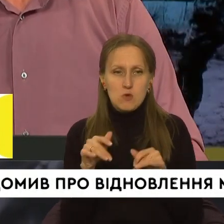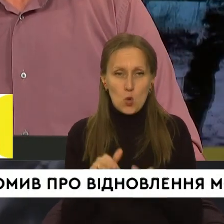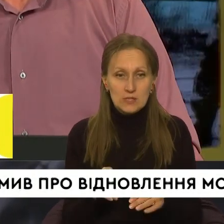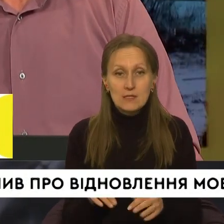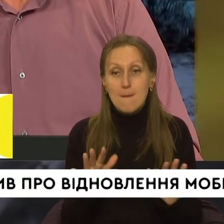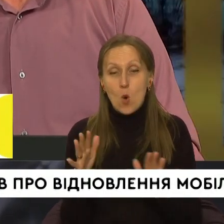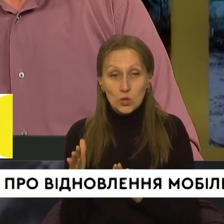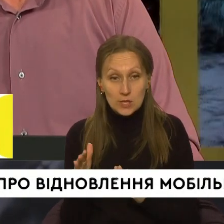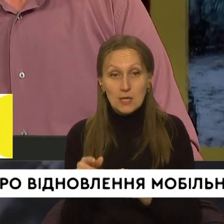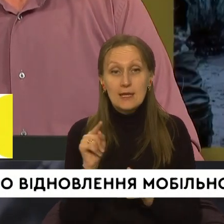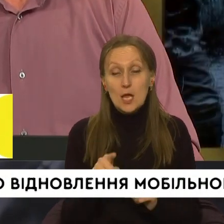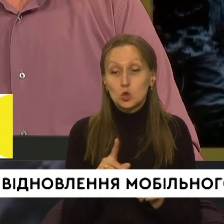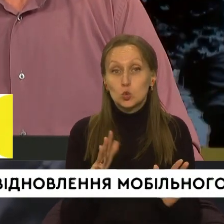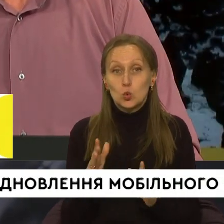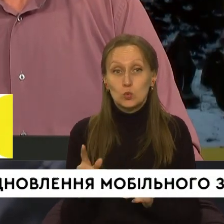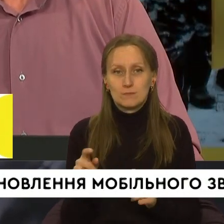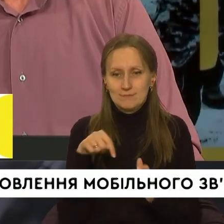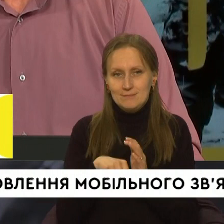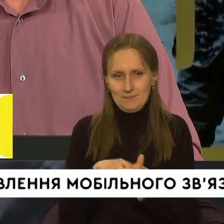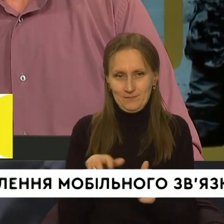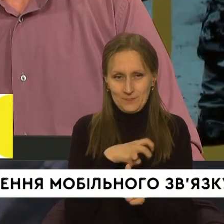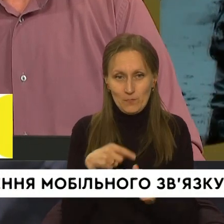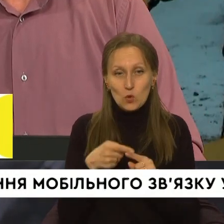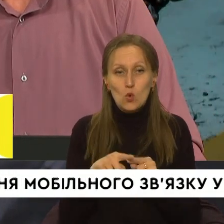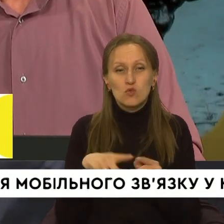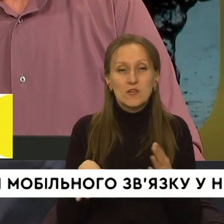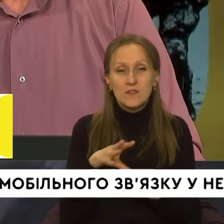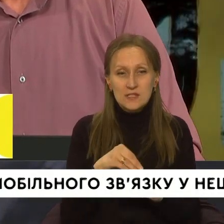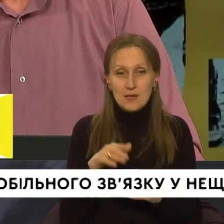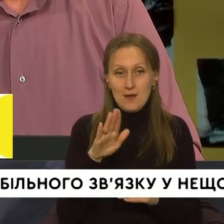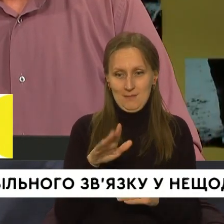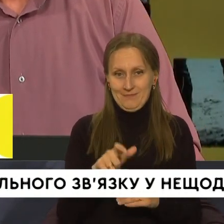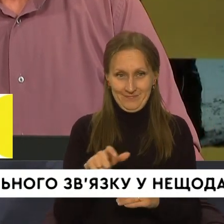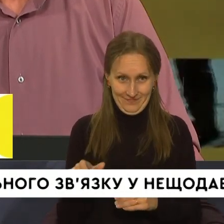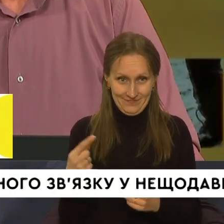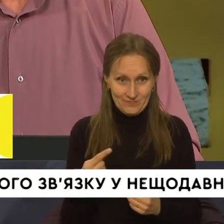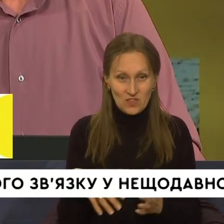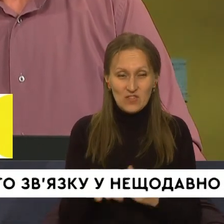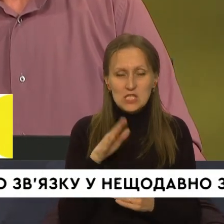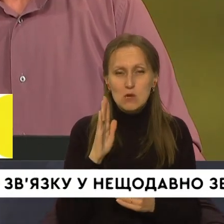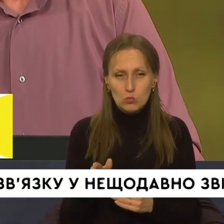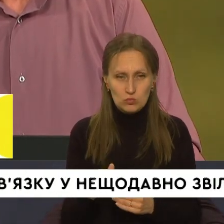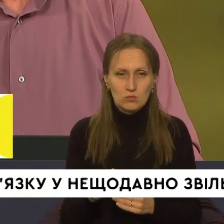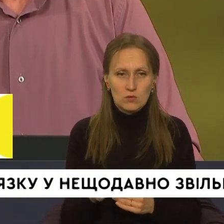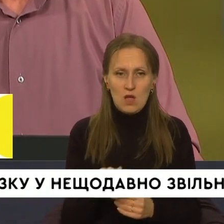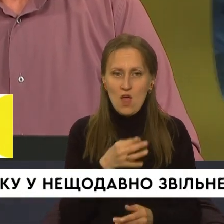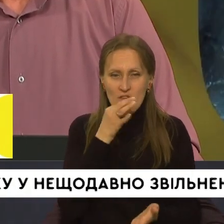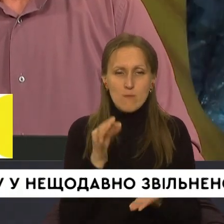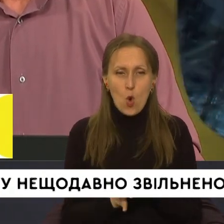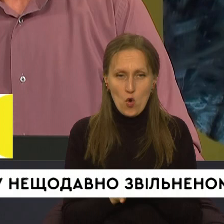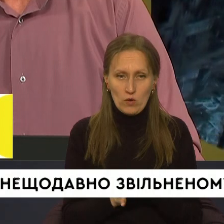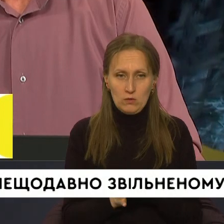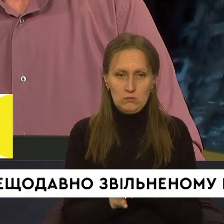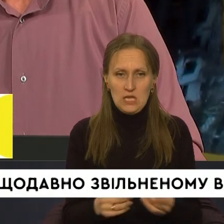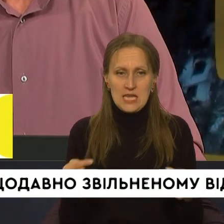і подій. І те, що стосується колаборантів, з урахуванням того, що вони всі місцеві, вони обов'язково всі будуть, скажімо так, відповідати